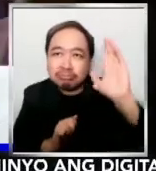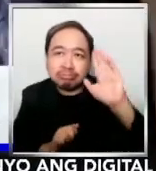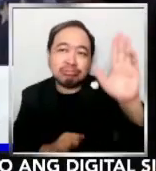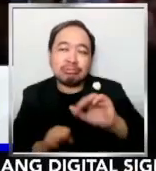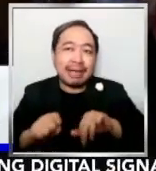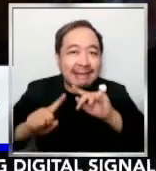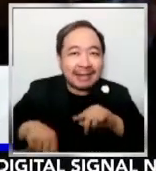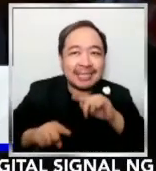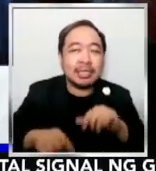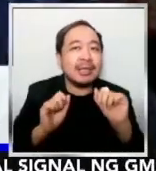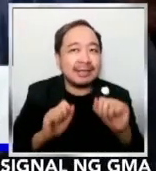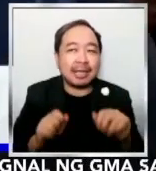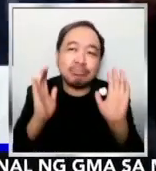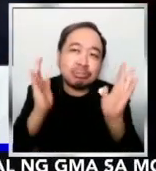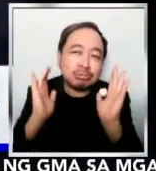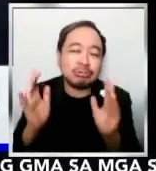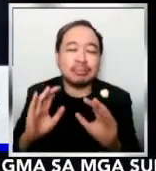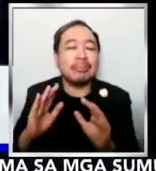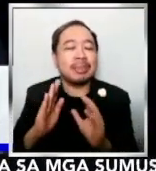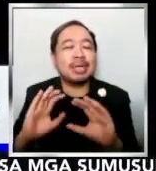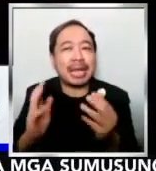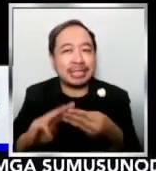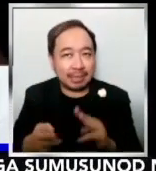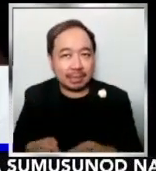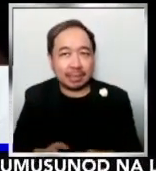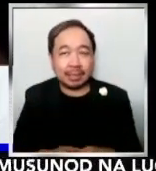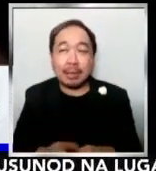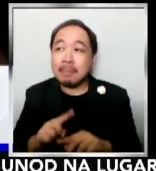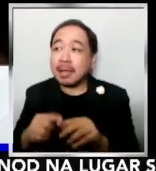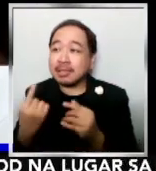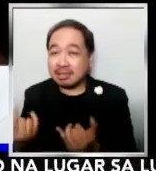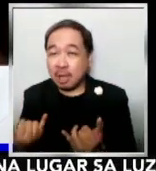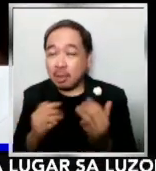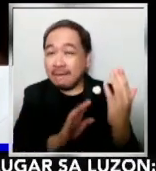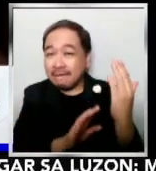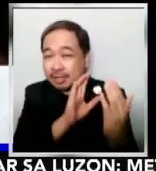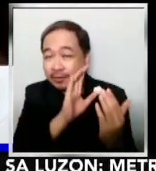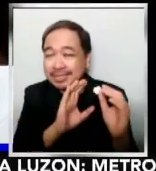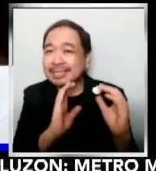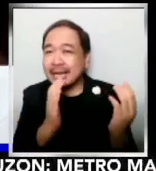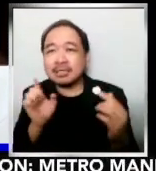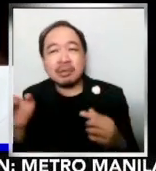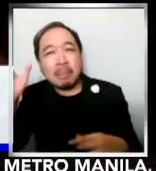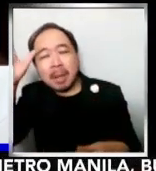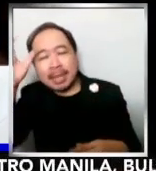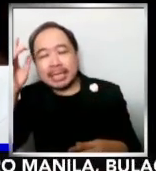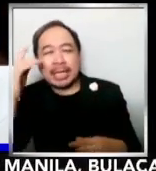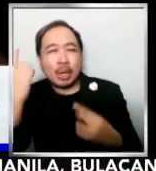Pero ngayong face-to-face na ang klase, iba naman ang inaalala ni Mang Rolando. Mas mahirap po yung sa ngayon